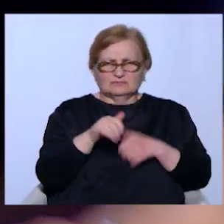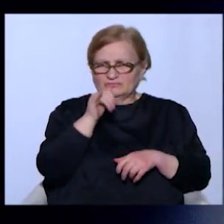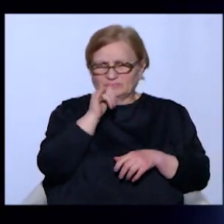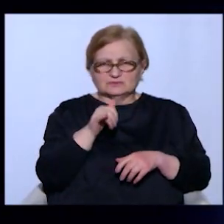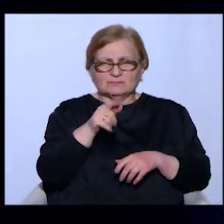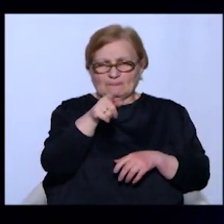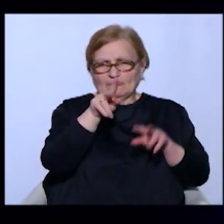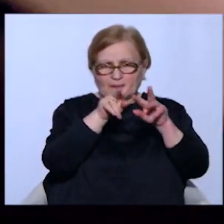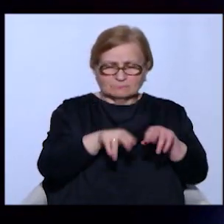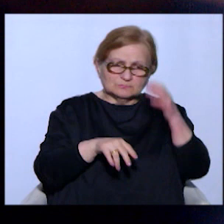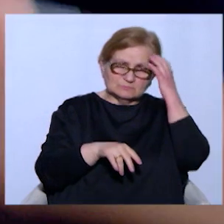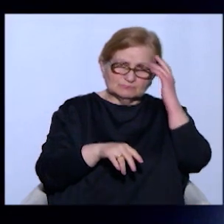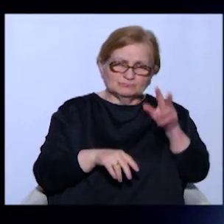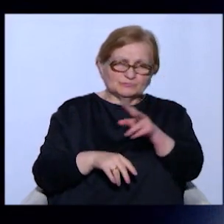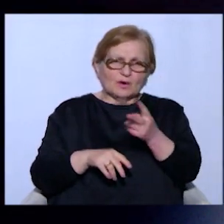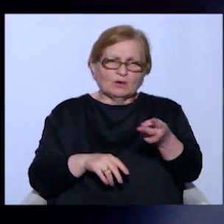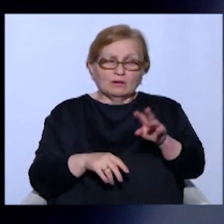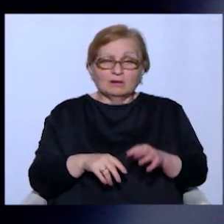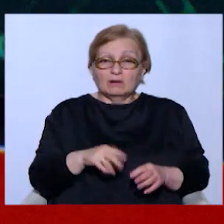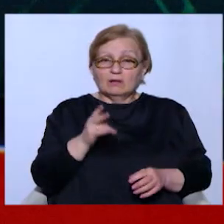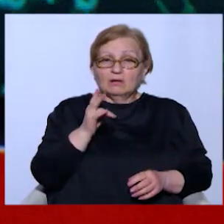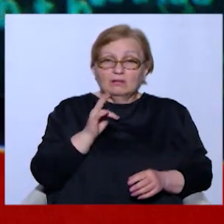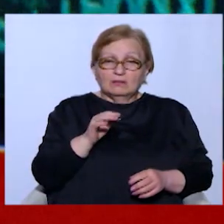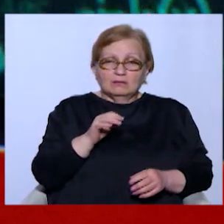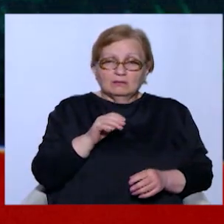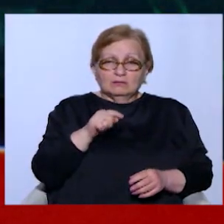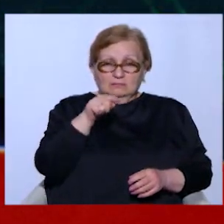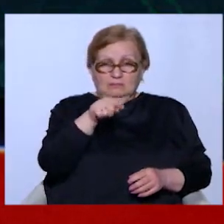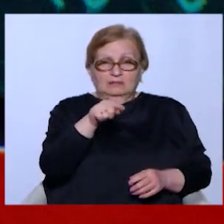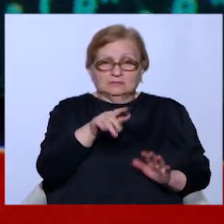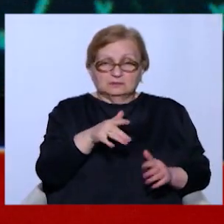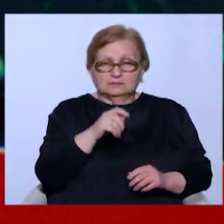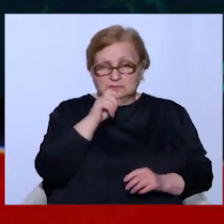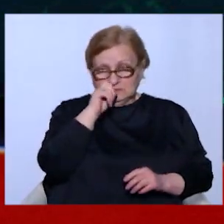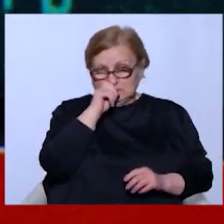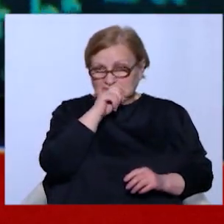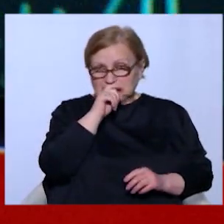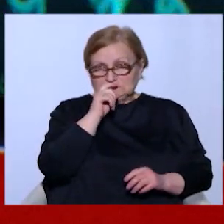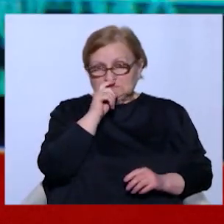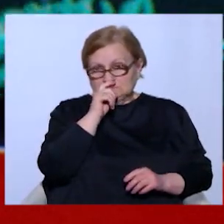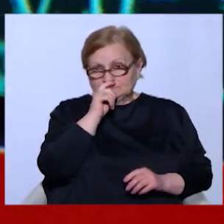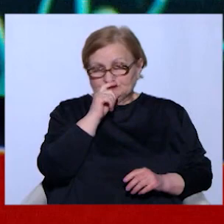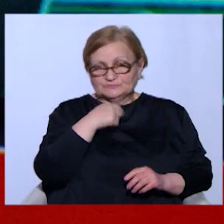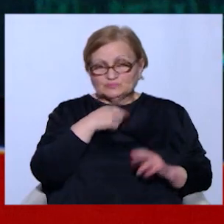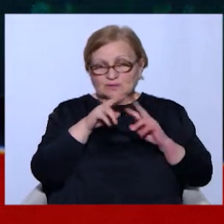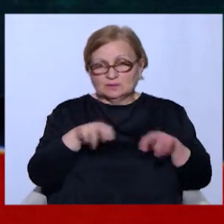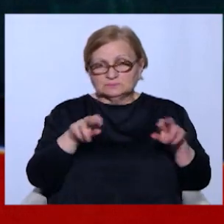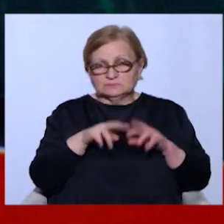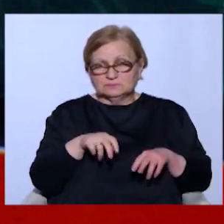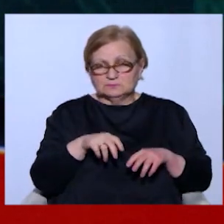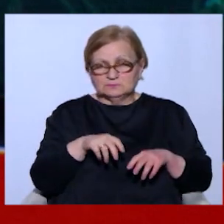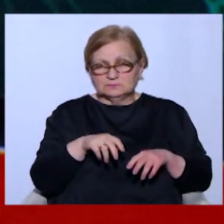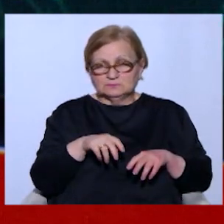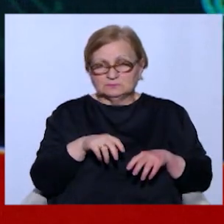მთლიანად ცხადი უსასრულობა, ხო, ორჯერ უფრო მეტი. მაგრამ ამ შემთხვევაში ჩვენ განვიხილავთ აი ამ